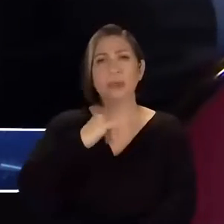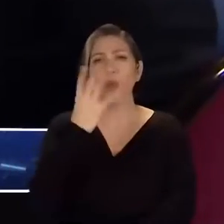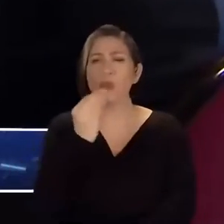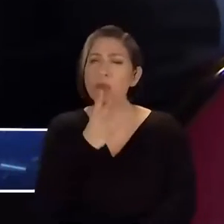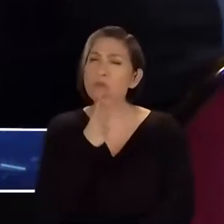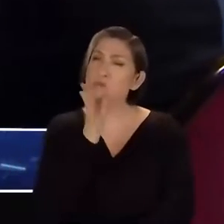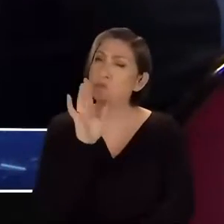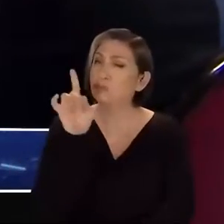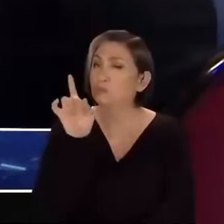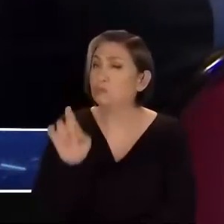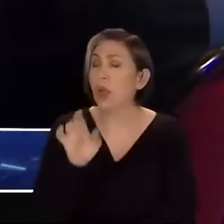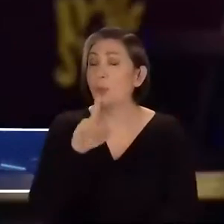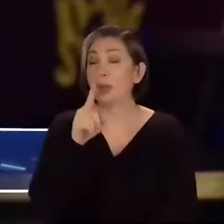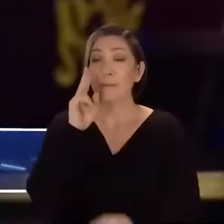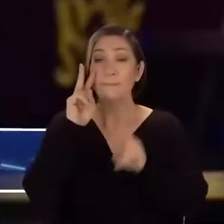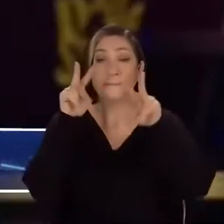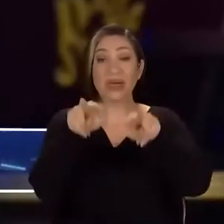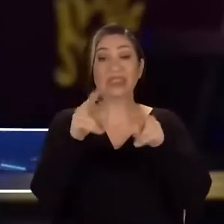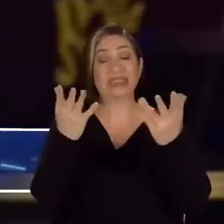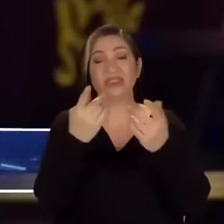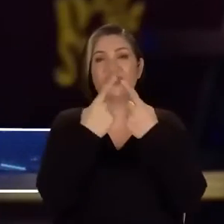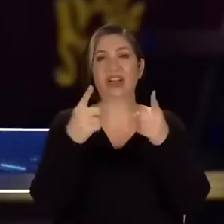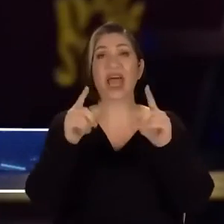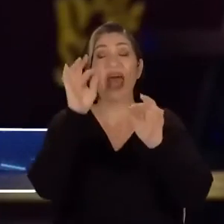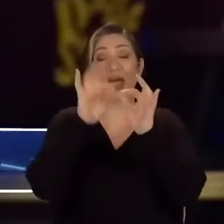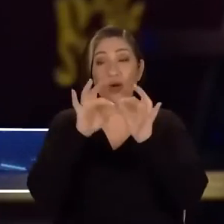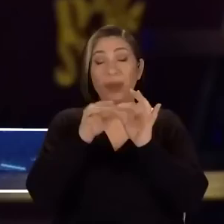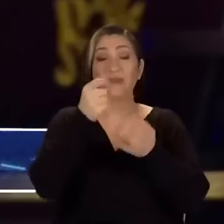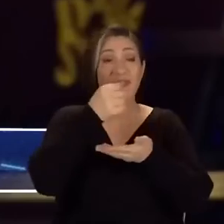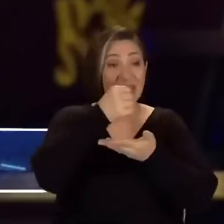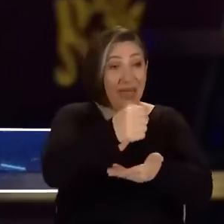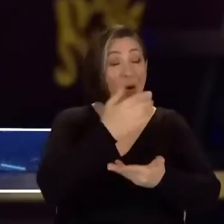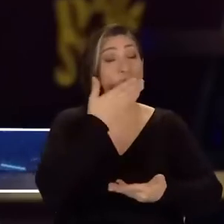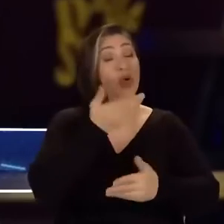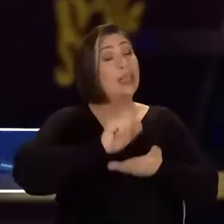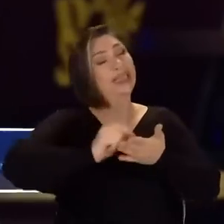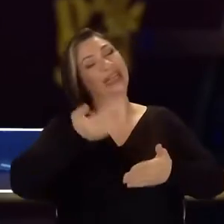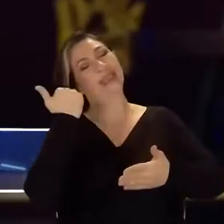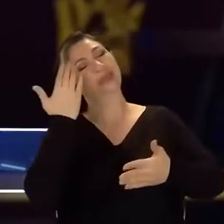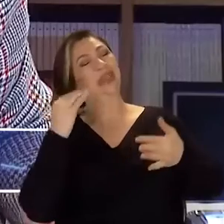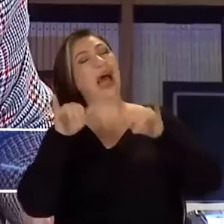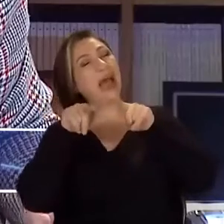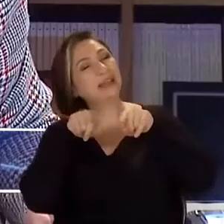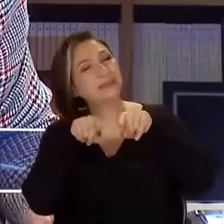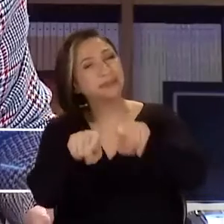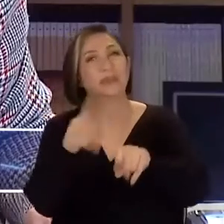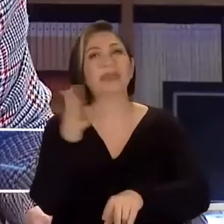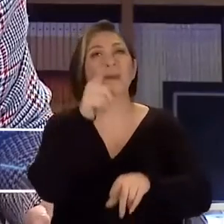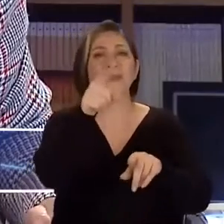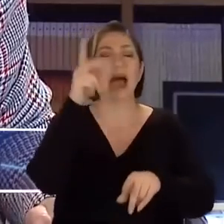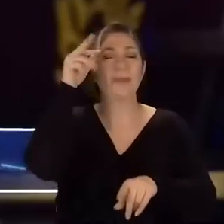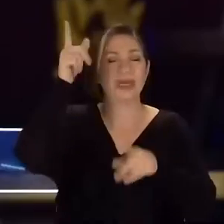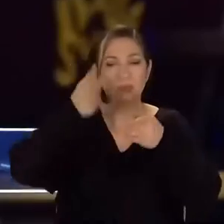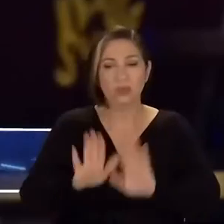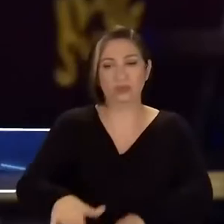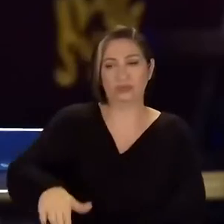mu emin değilim. Fakat buradaki bakış açısı farklılığı bence ekonomik ve finansal okuryazarlık geçmişimizle paralel. Şöyle örnek vereyim. Siz Manhattan'da